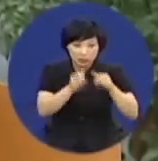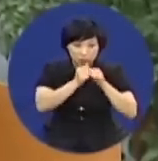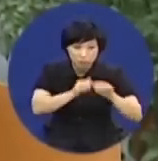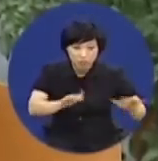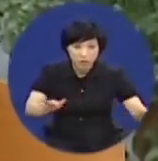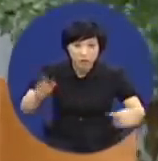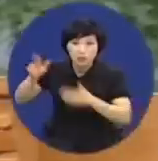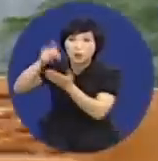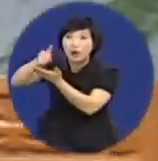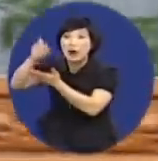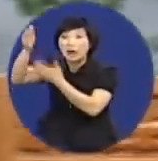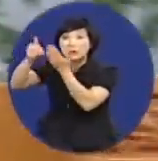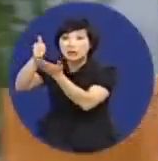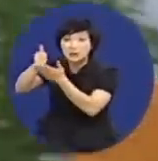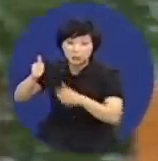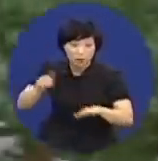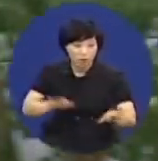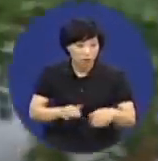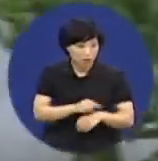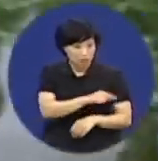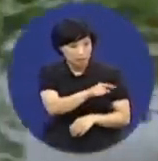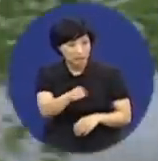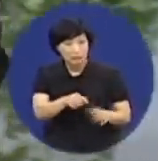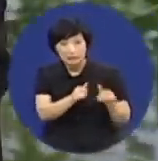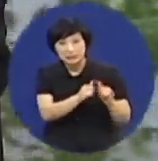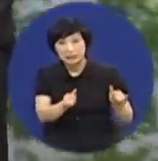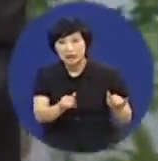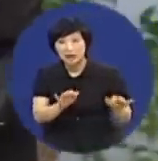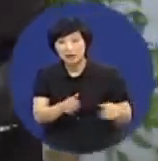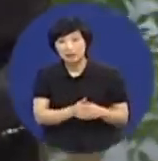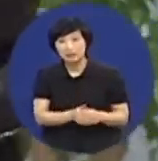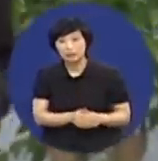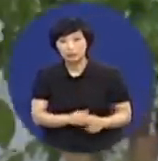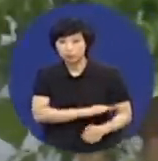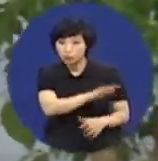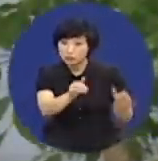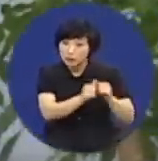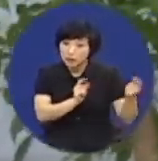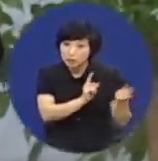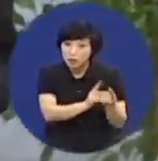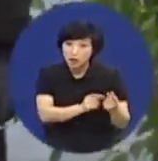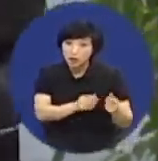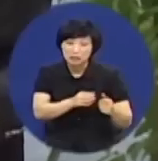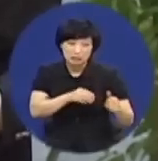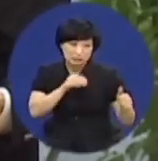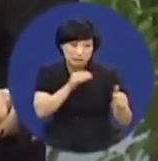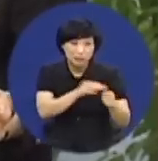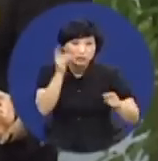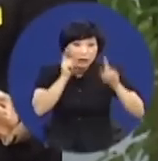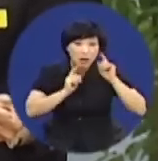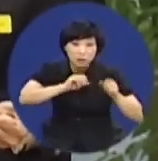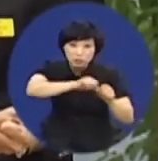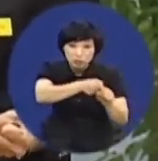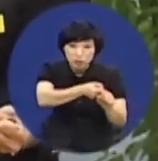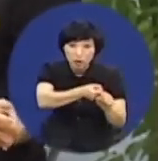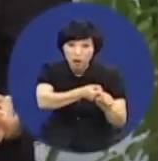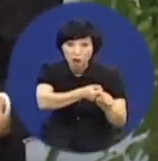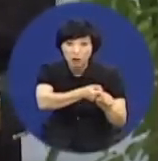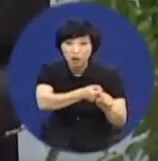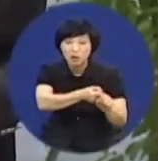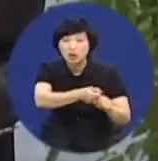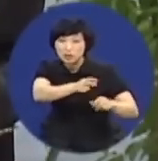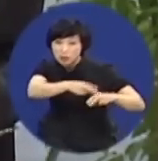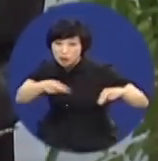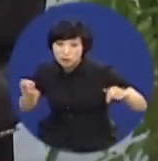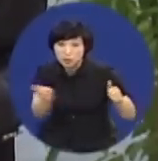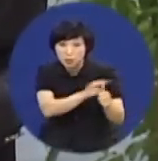自分勝手な道に向かっていった。主はどうして私たちが担って負って差し通され、砕か